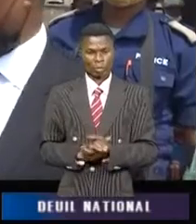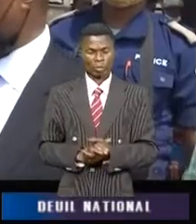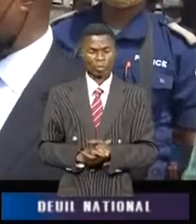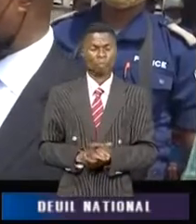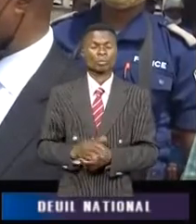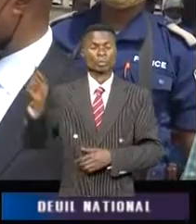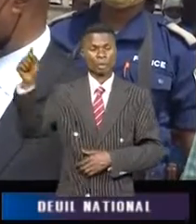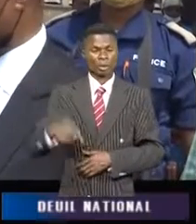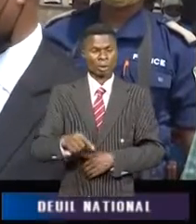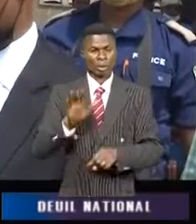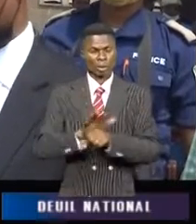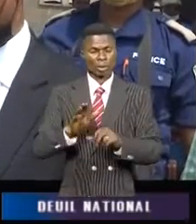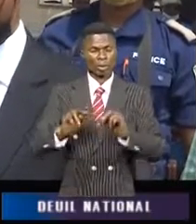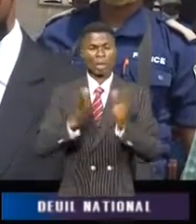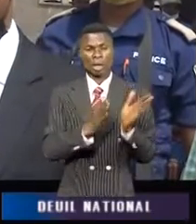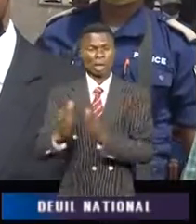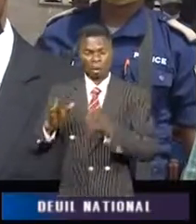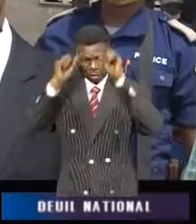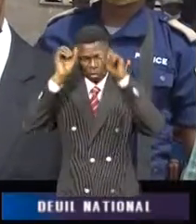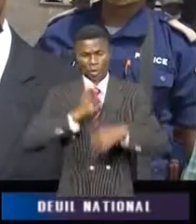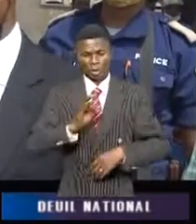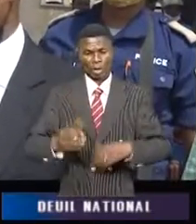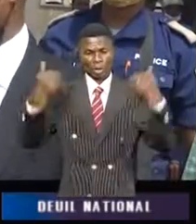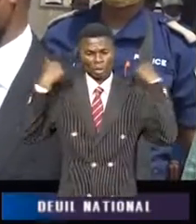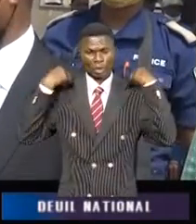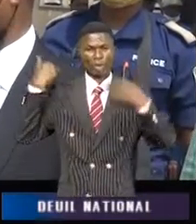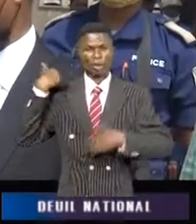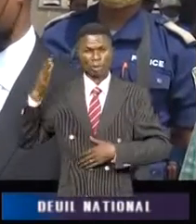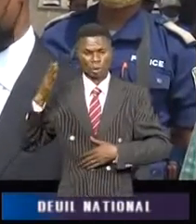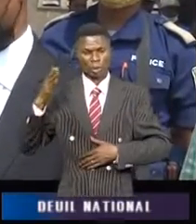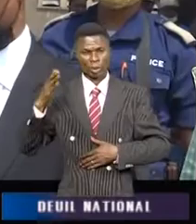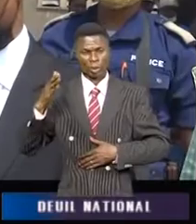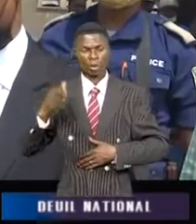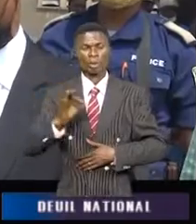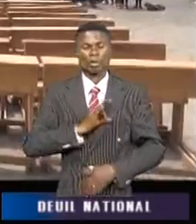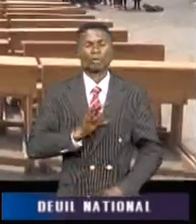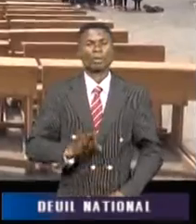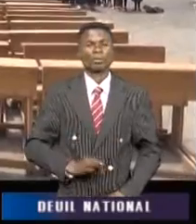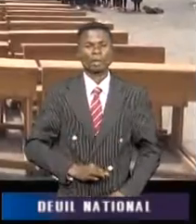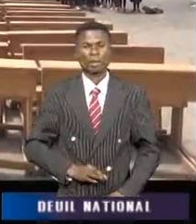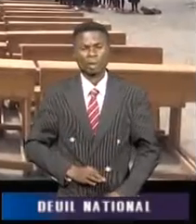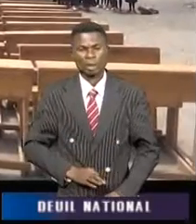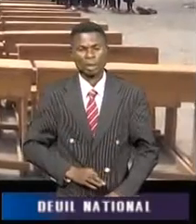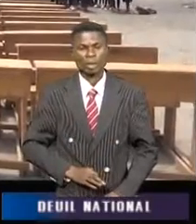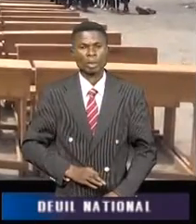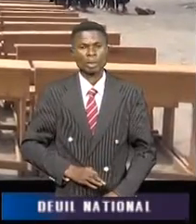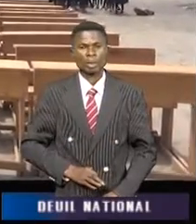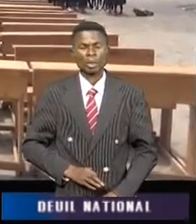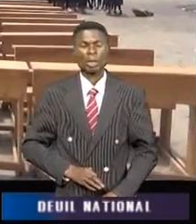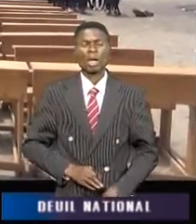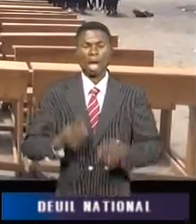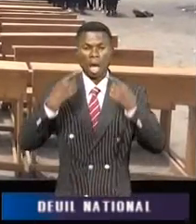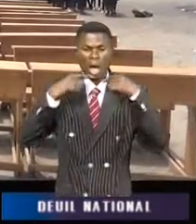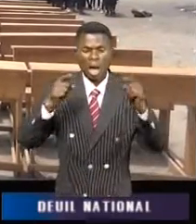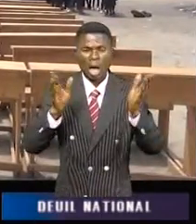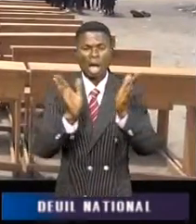pour accompagner le président de la République, le chef de l'État, Félix-Antoine Tshisekedi Tshilombo, qui a décrété la gratuité